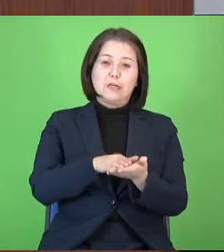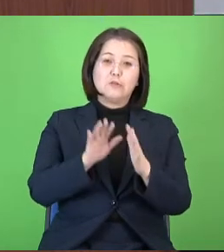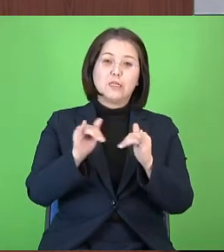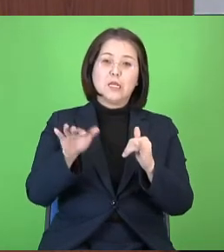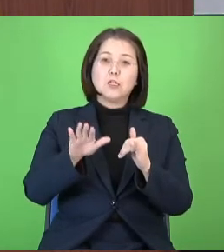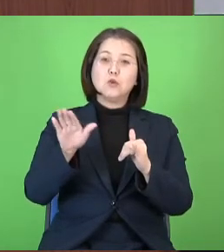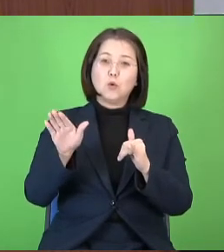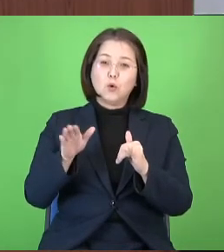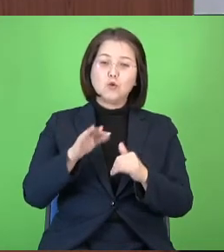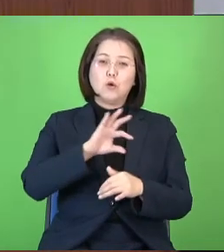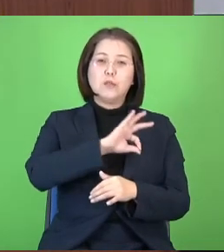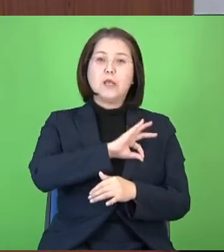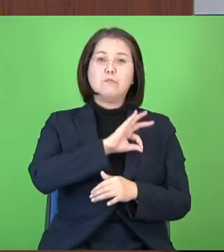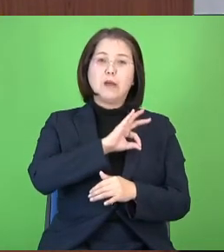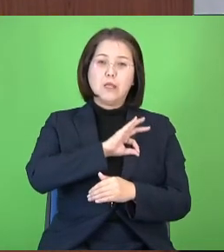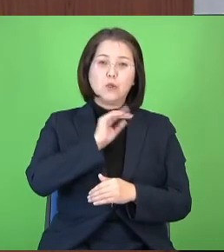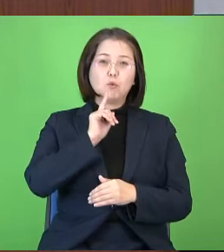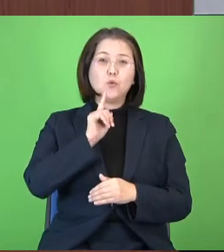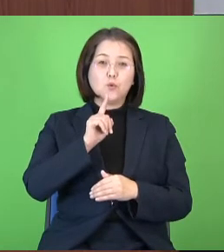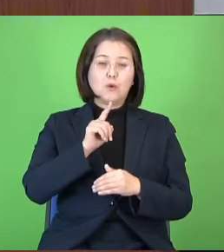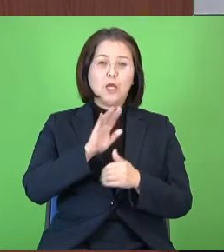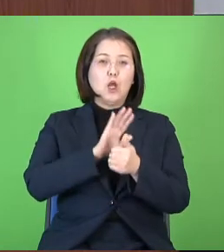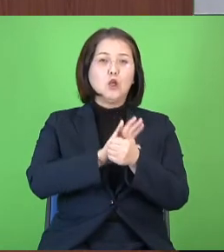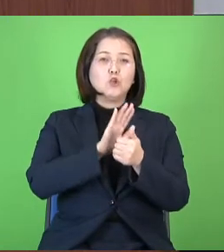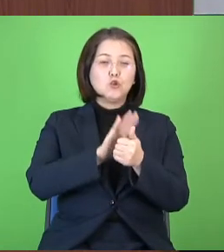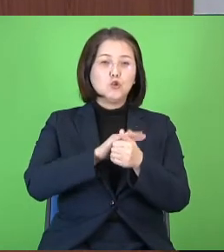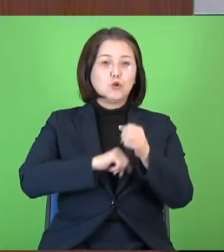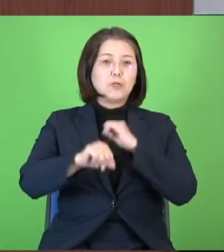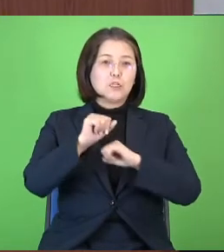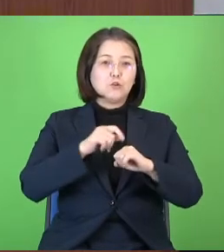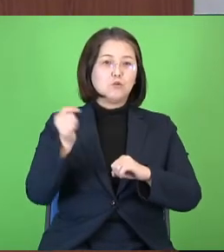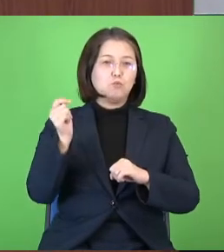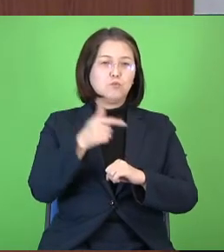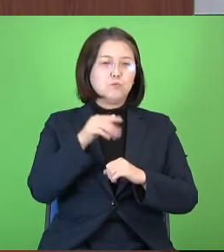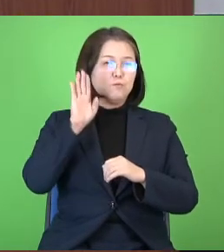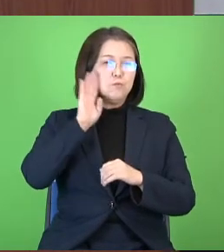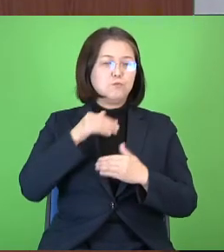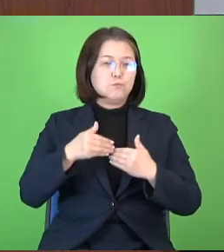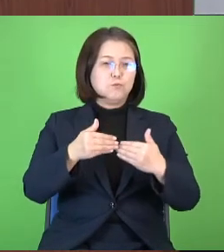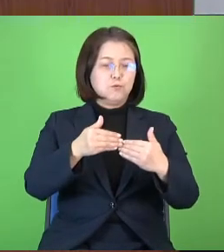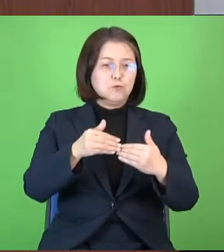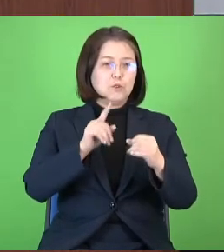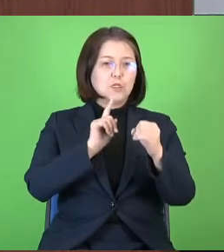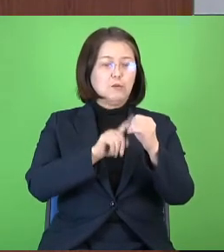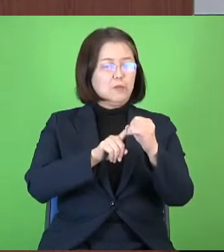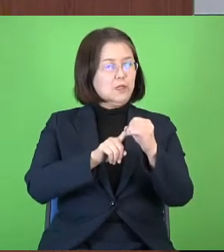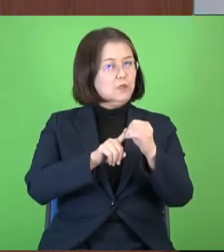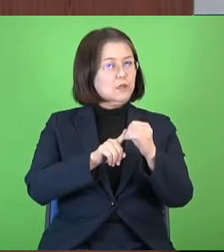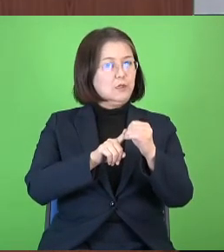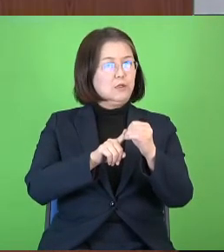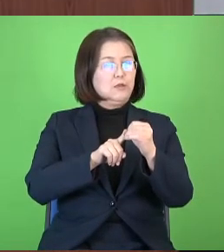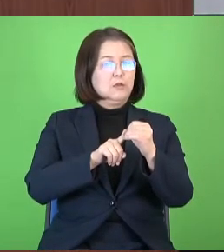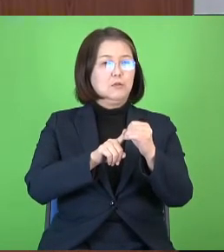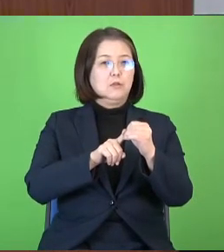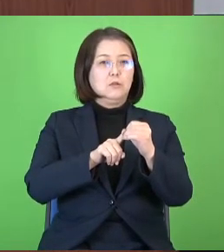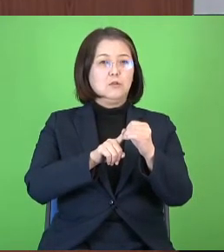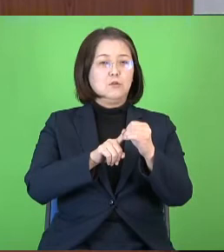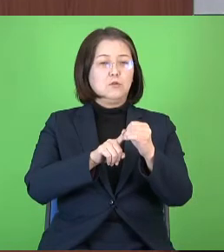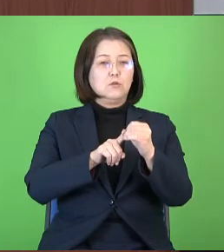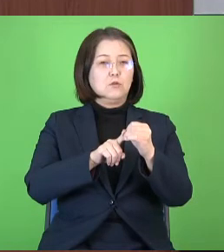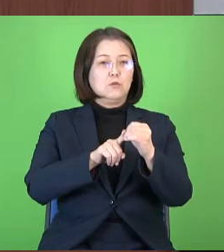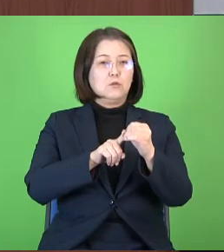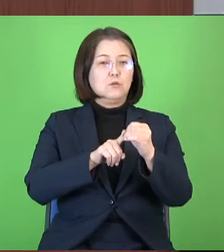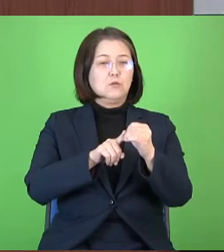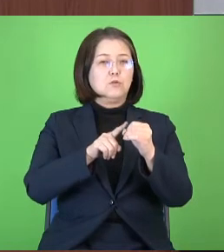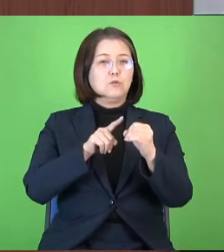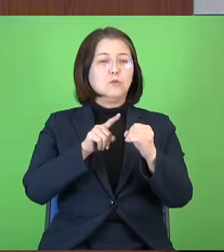にええまあやむを得ずと言いますかねこの方個人情報の提供しようということですで亡くなった